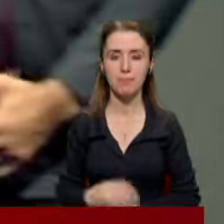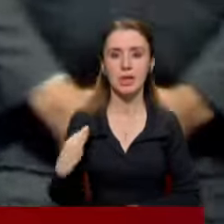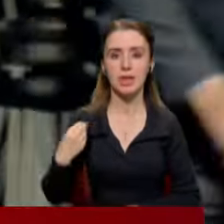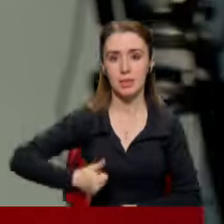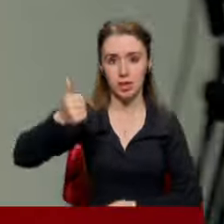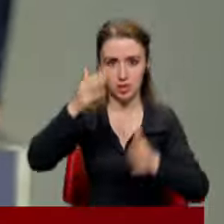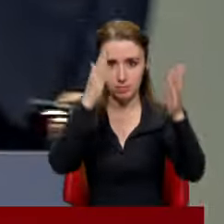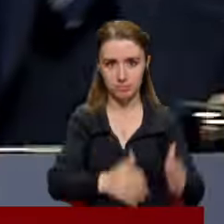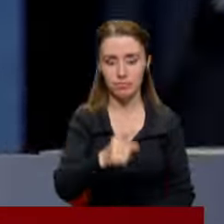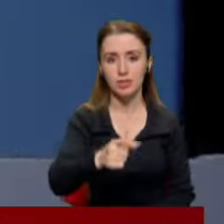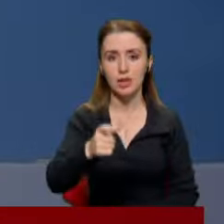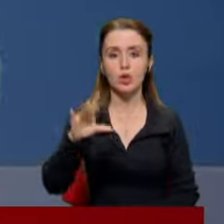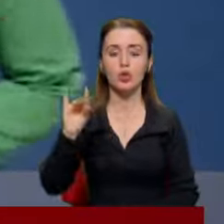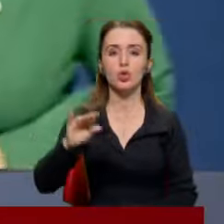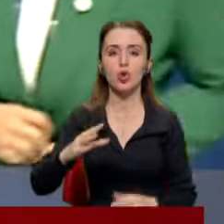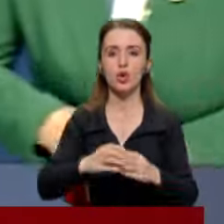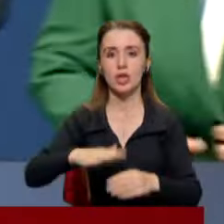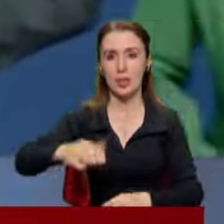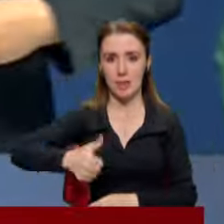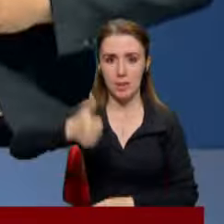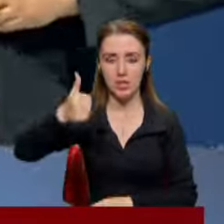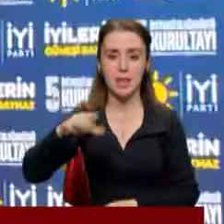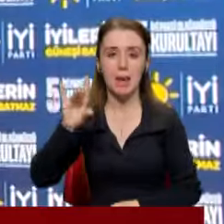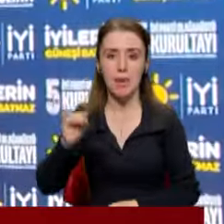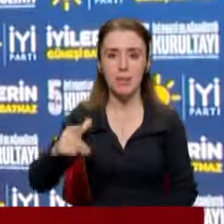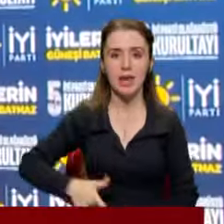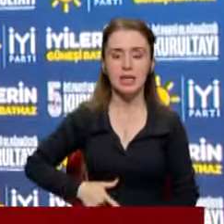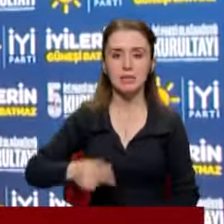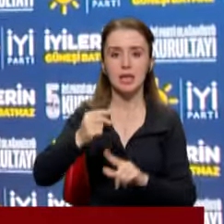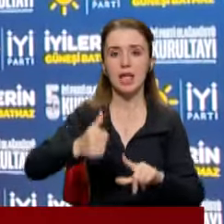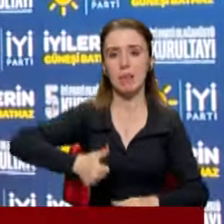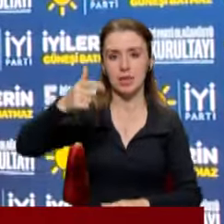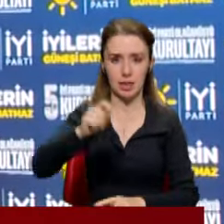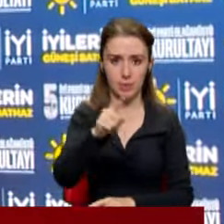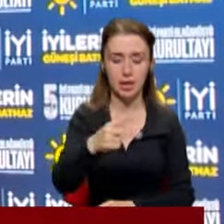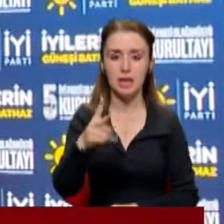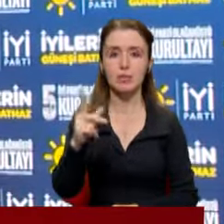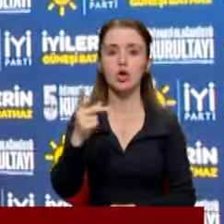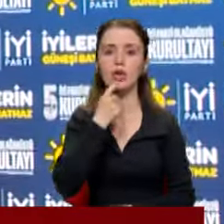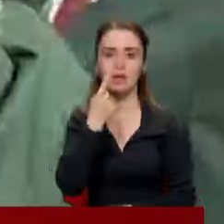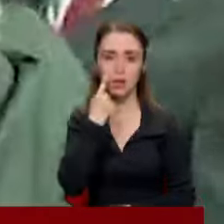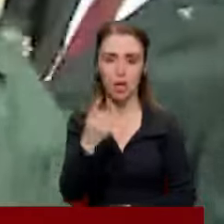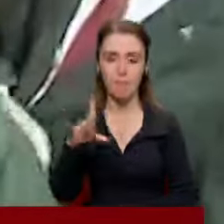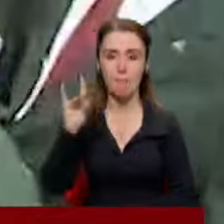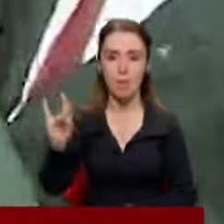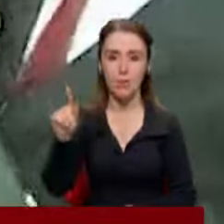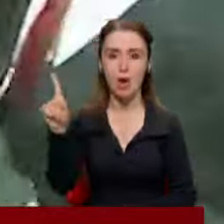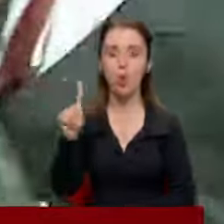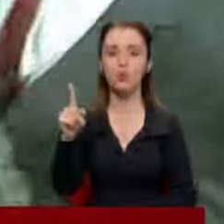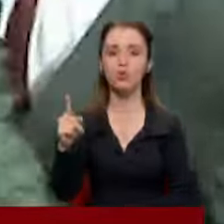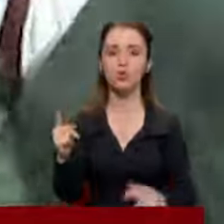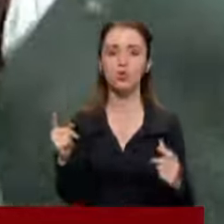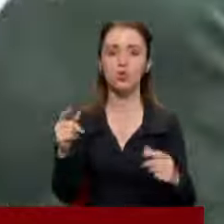Başkan Dervişoğlu, Ülke Ocakları Genel Başkanlığı, MHP İzmir İl Başkanlığı yaptı. 2012 yılında MHP'nin 10.